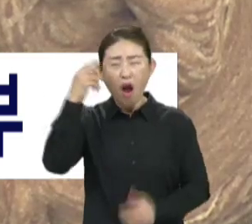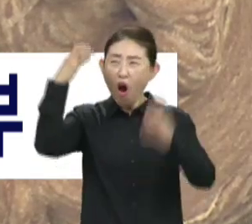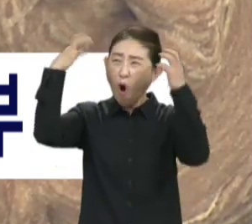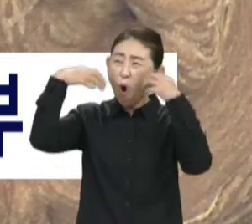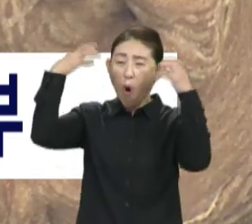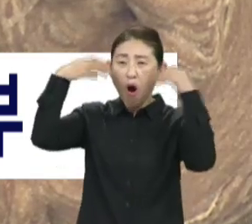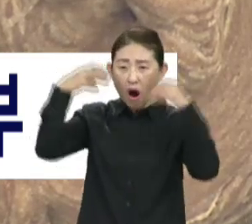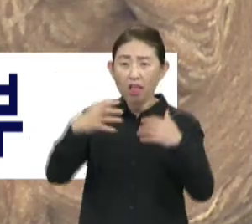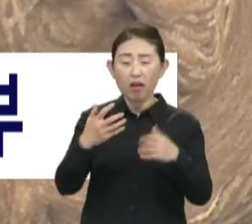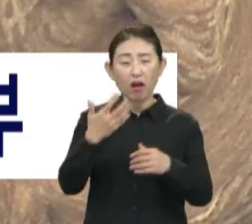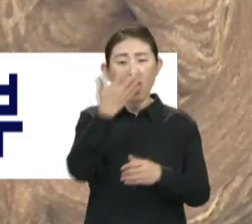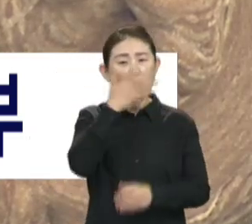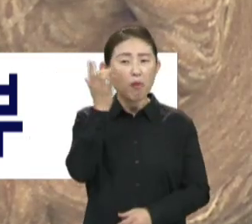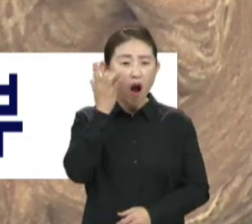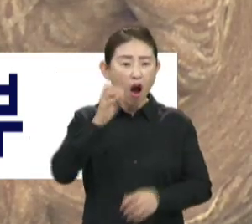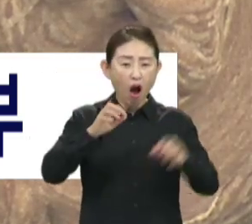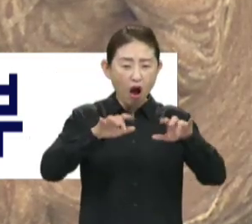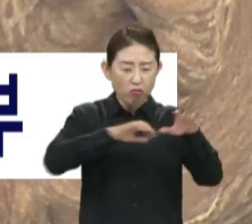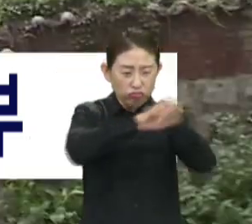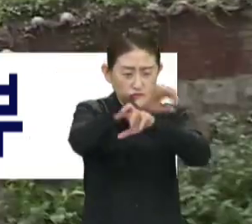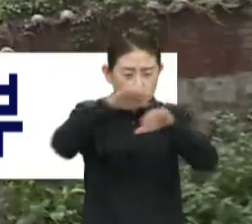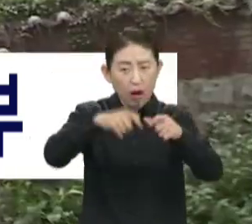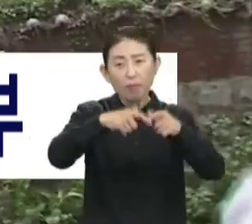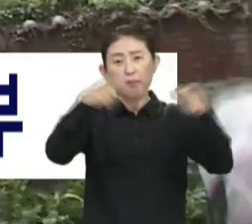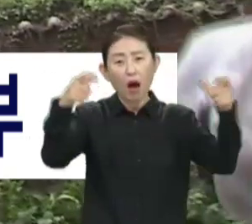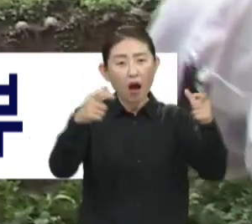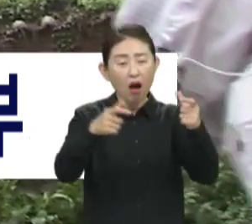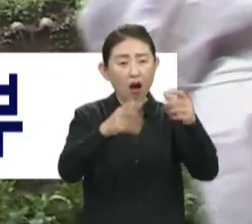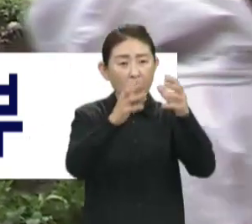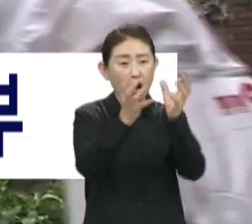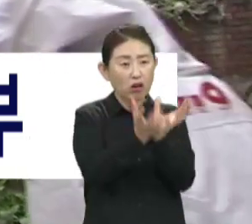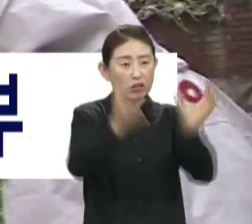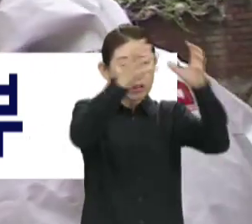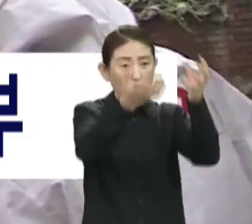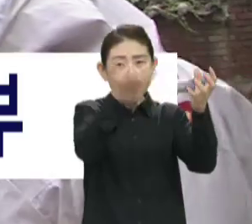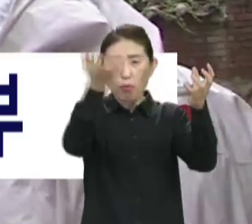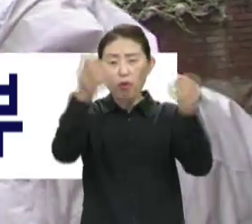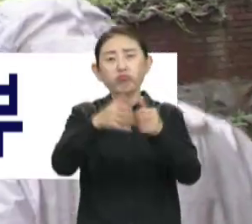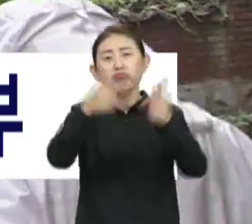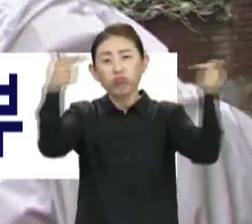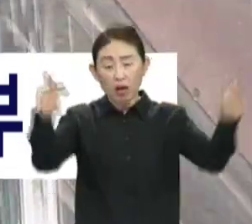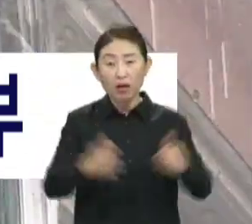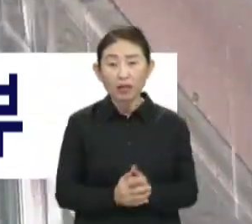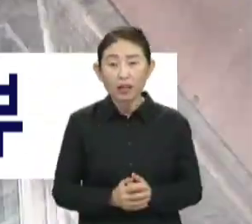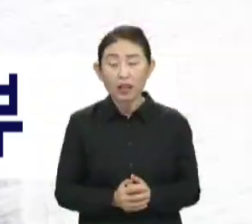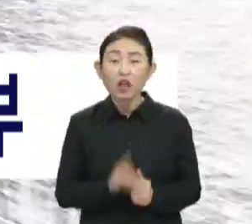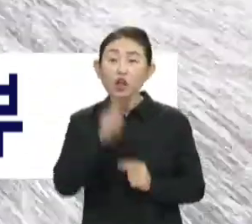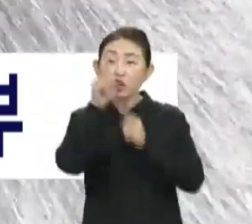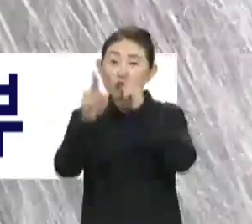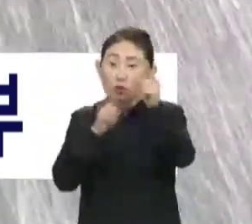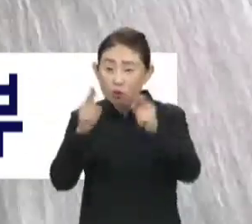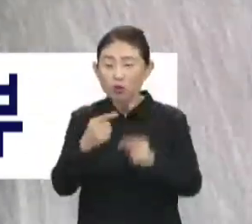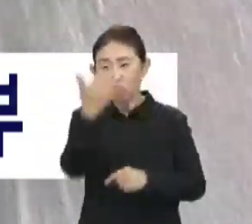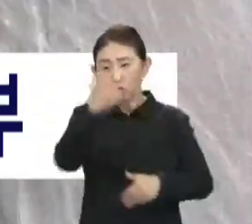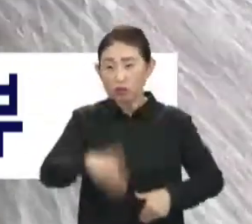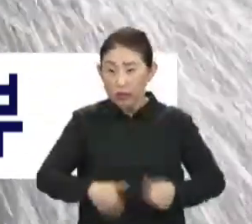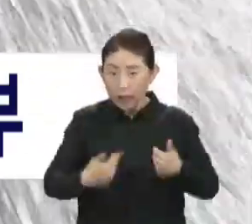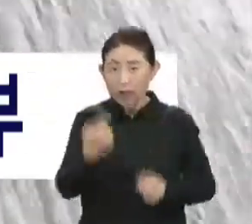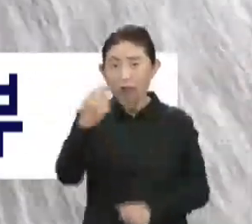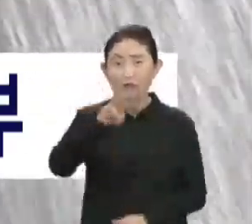계속되는 폭염으로 벌들의 활동이 왕성해져 벌집이 많아졌기 때문으로 벌집 제거 신고 건수는 충남이 가장